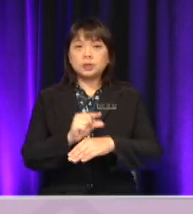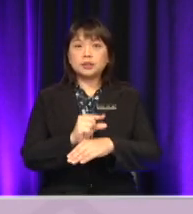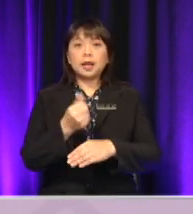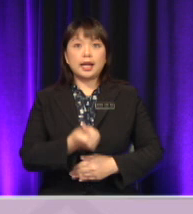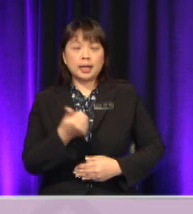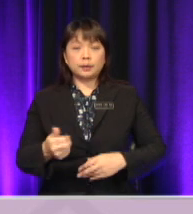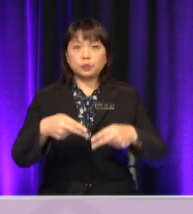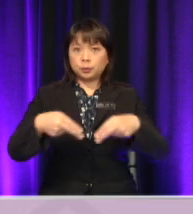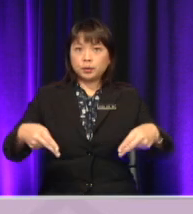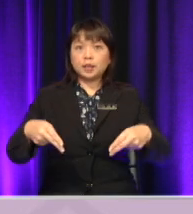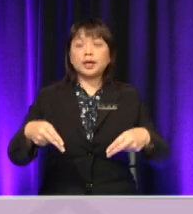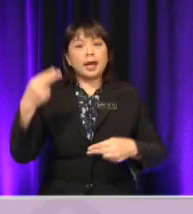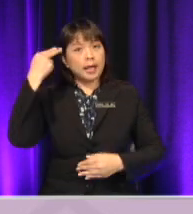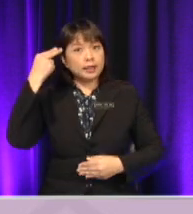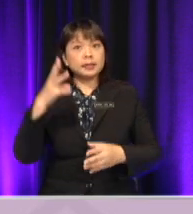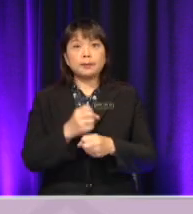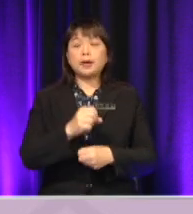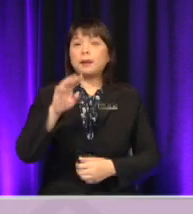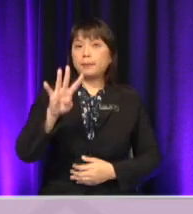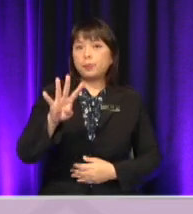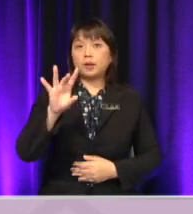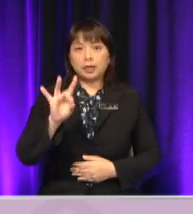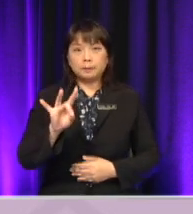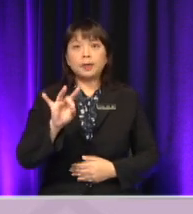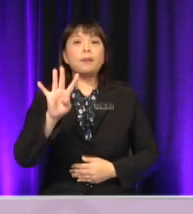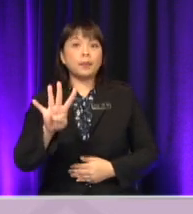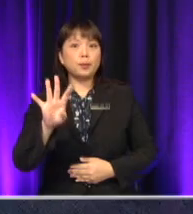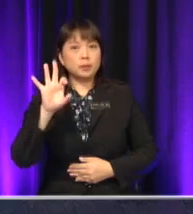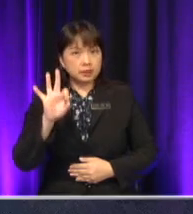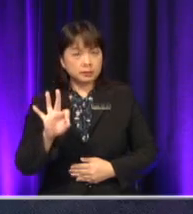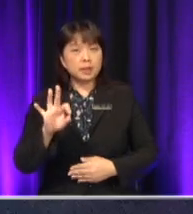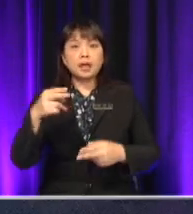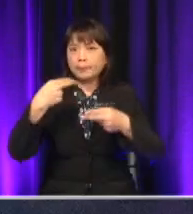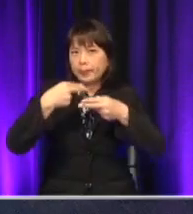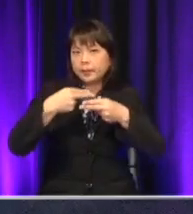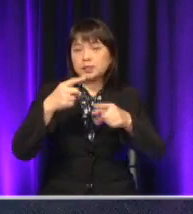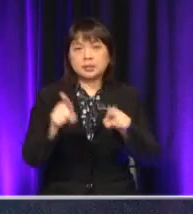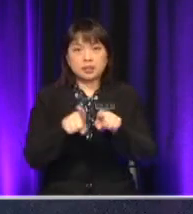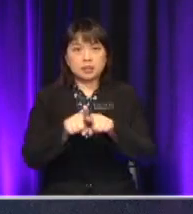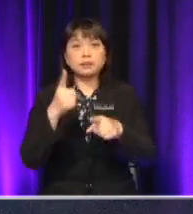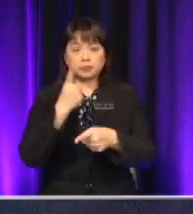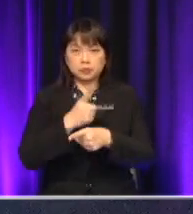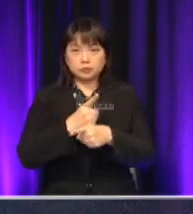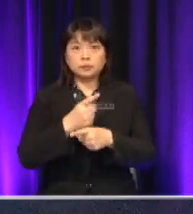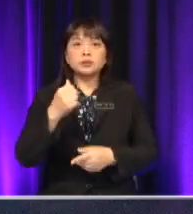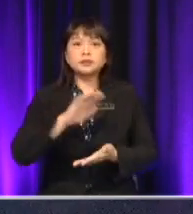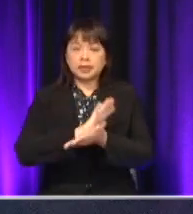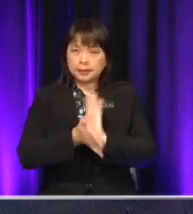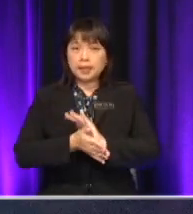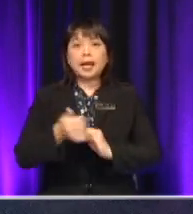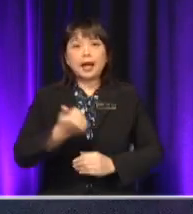dapat 48, Hanif dapat 50. Berhampiran kan dengan nilai sebenar. Jadi alat yang Hanif guna itu adalah